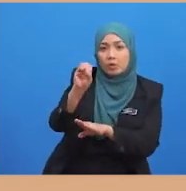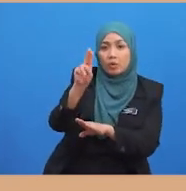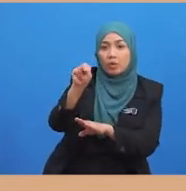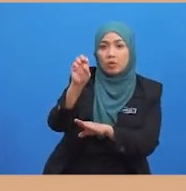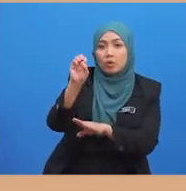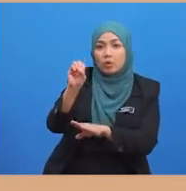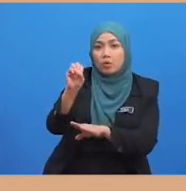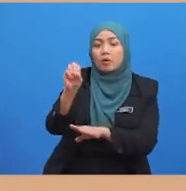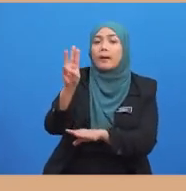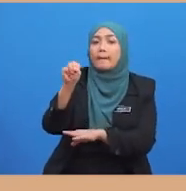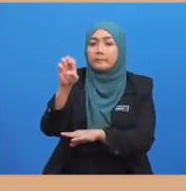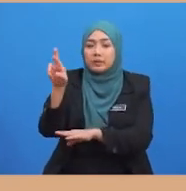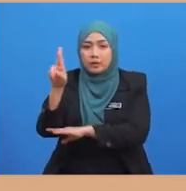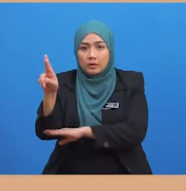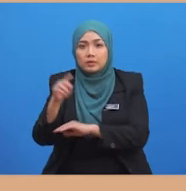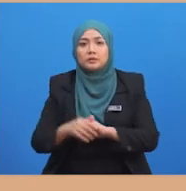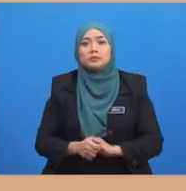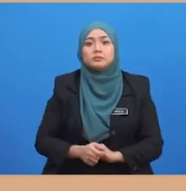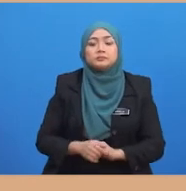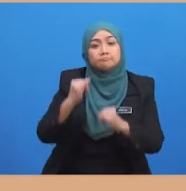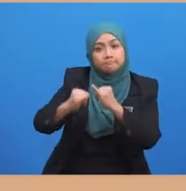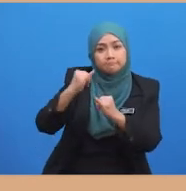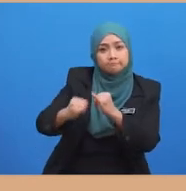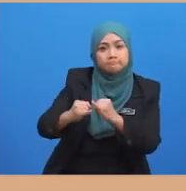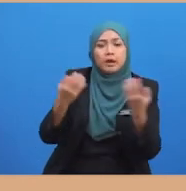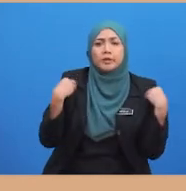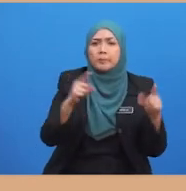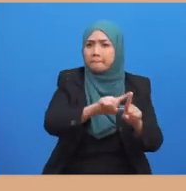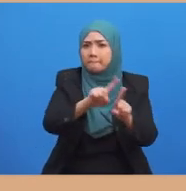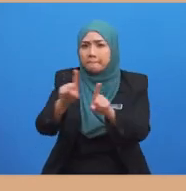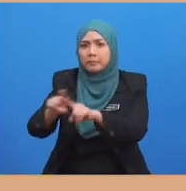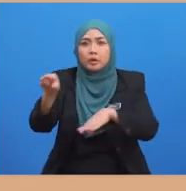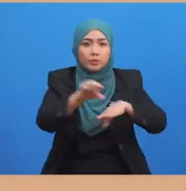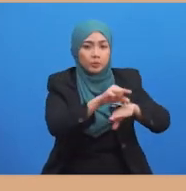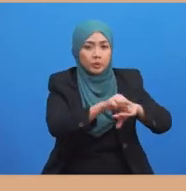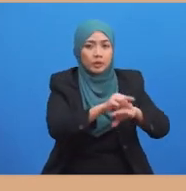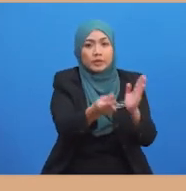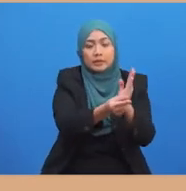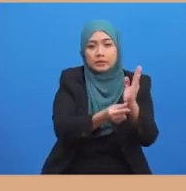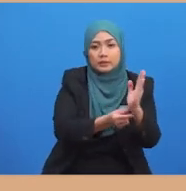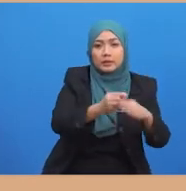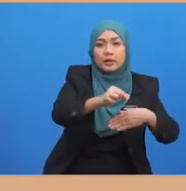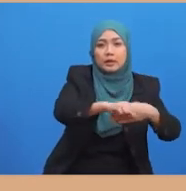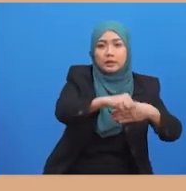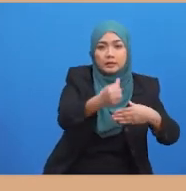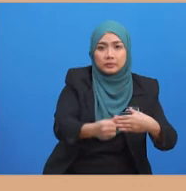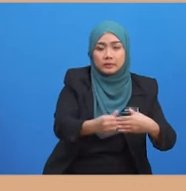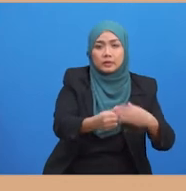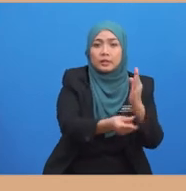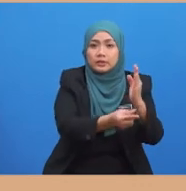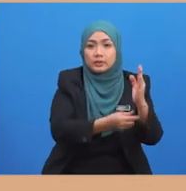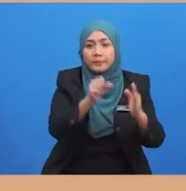Dan yang terakhir, terdapat pelbagai kegunaan getah asli, getah